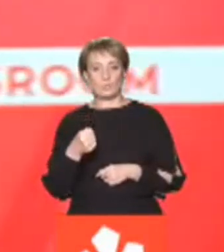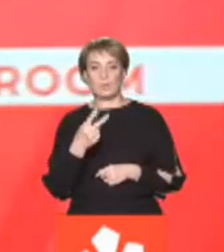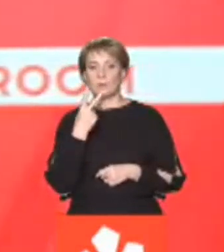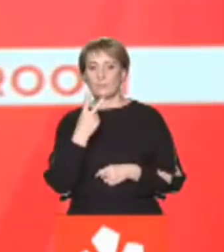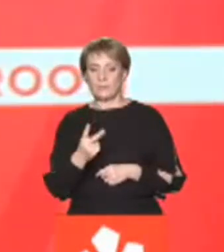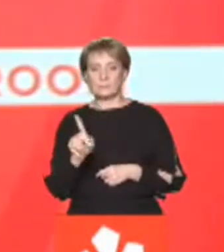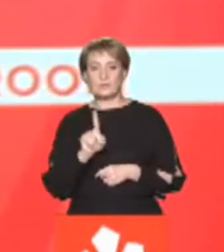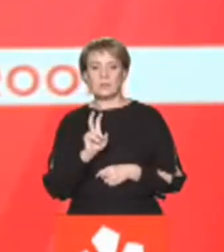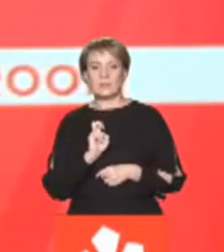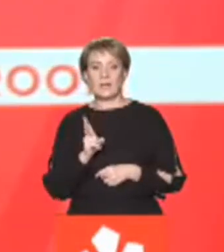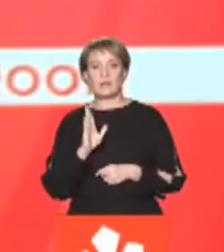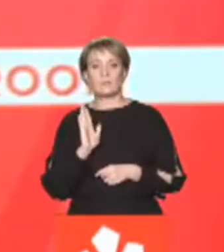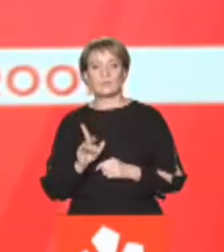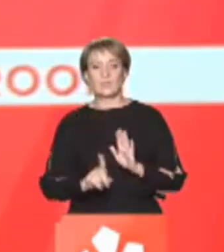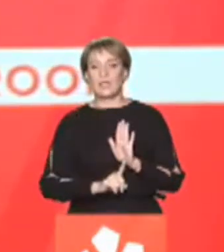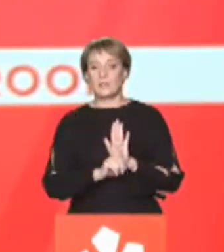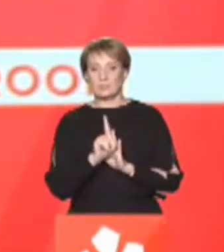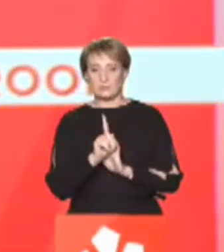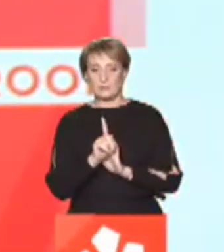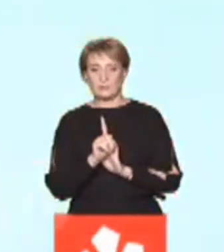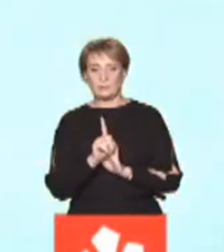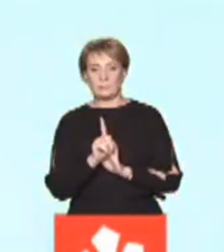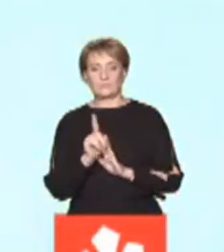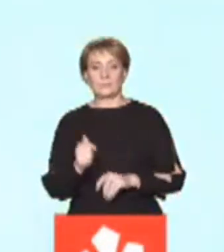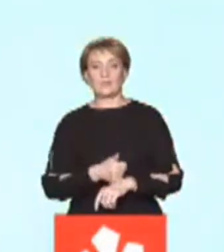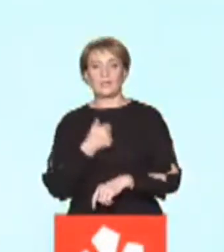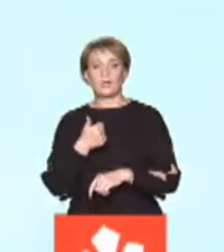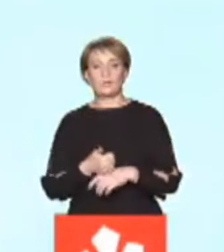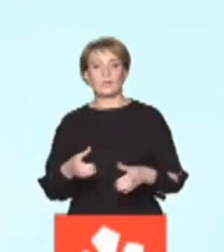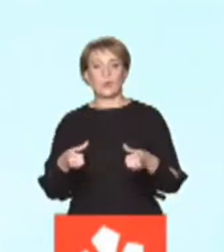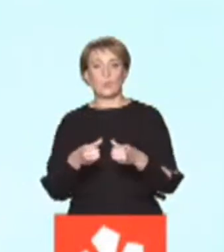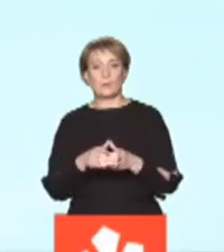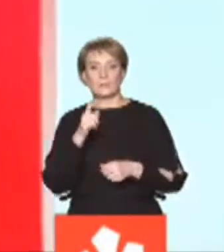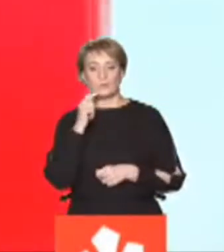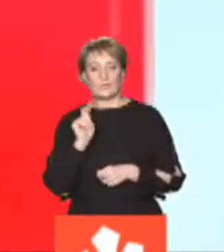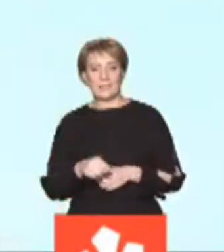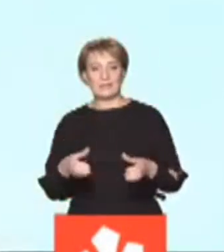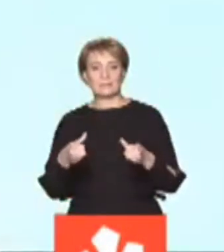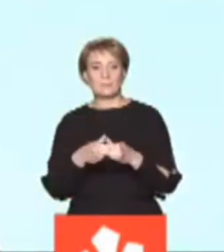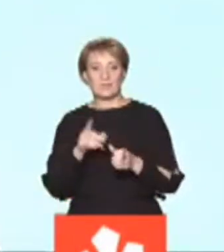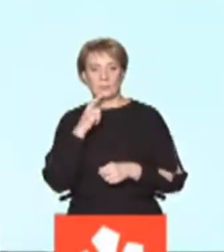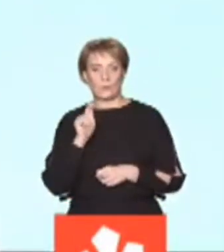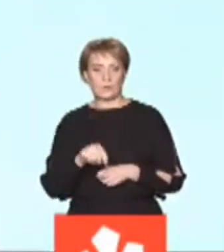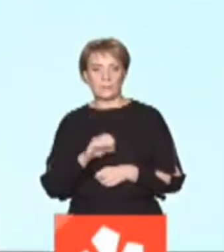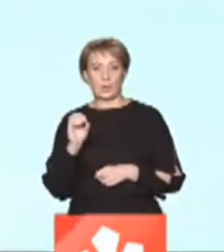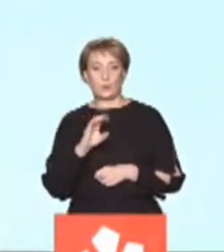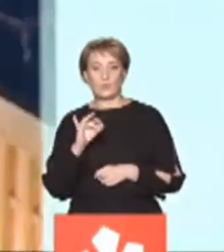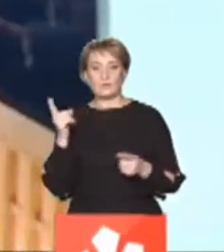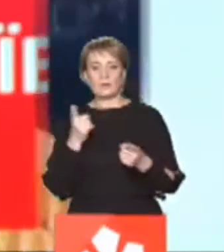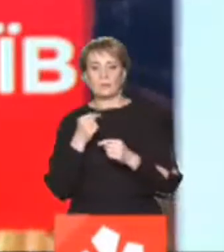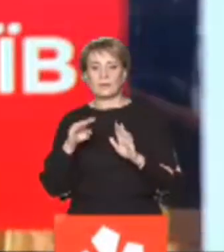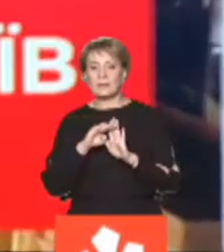дуже сподіваємося. Але розпочнемо ми все ж таки з головної команди країни, зі збірної України. УЄФА оприлюднив